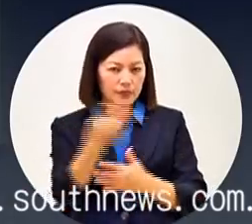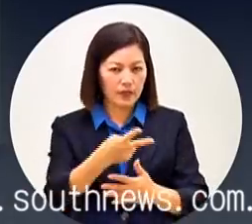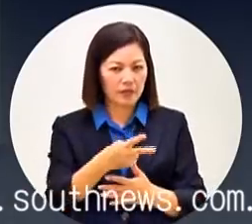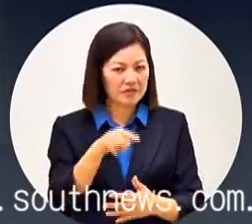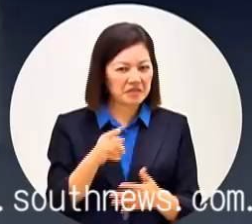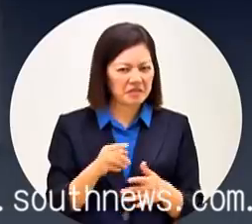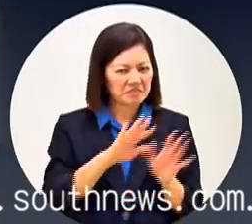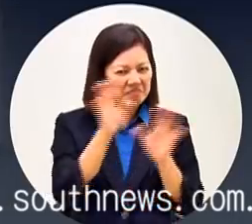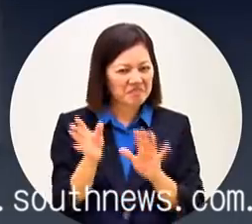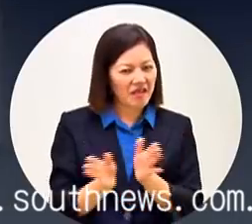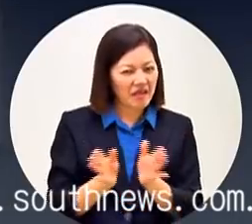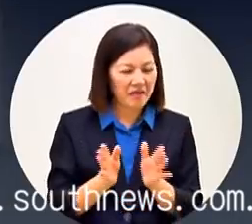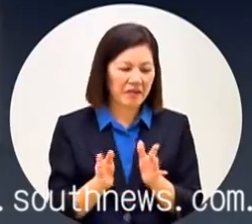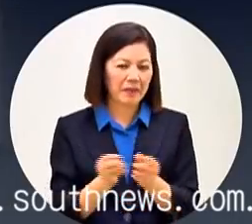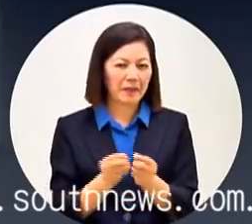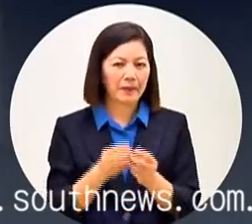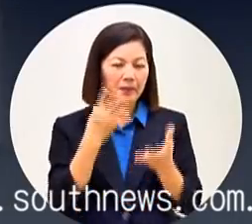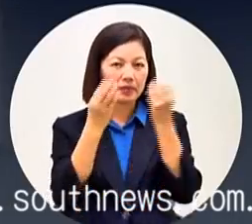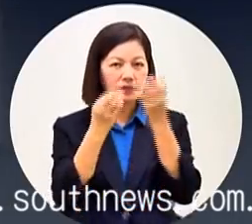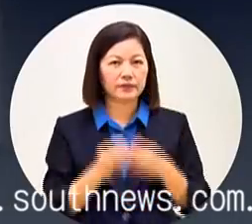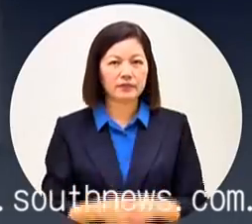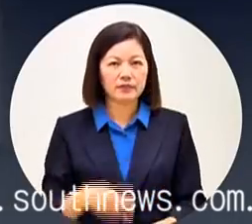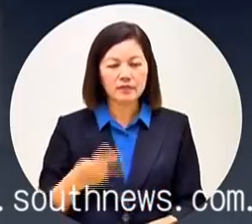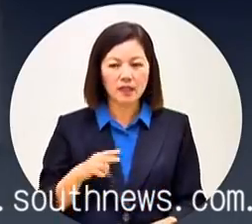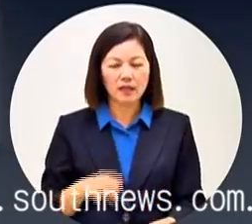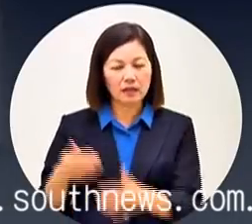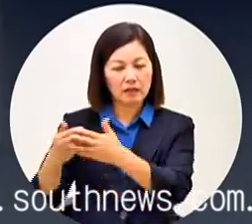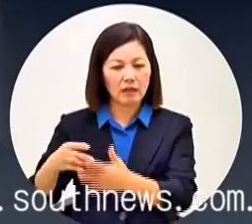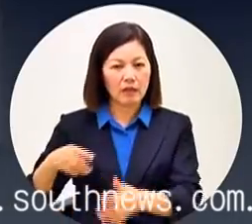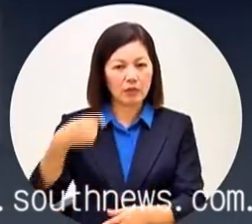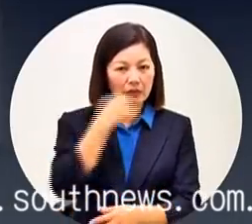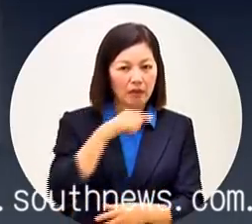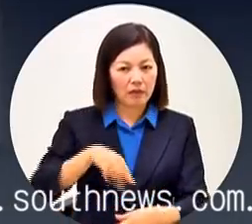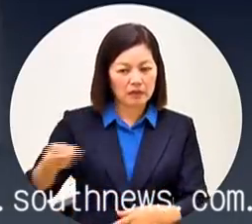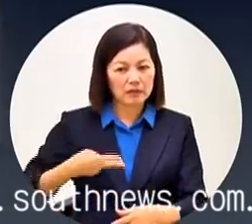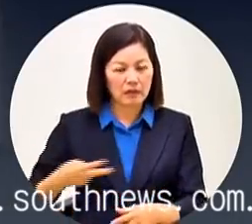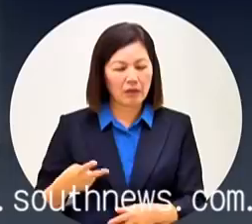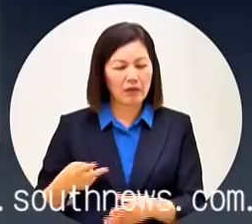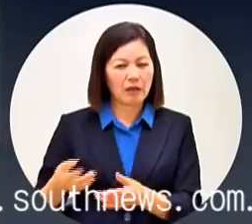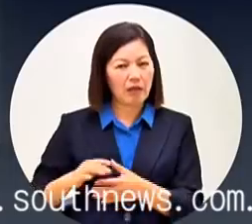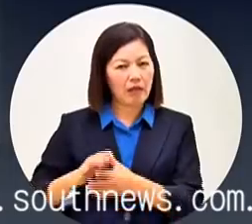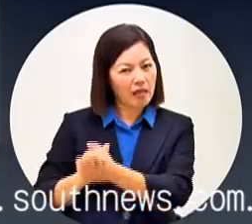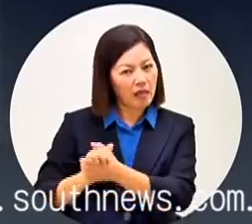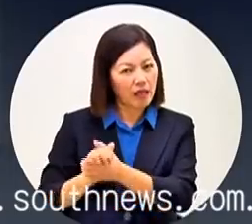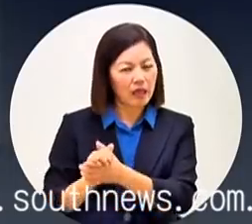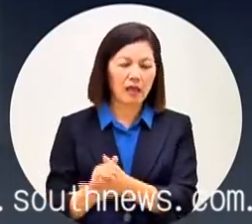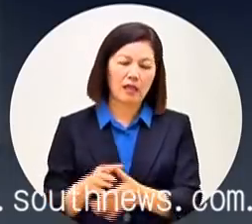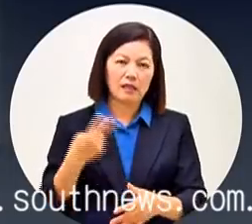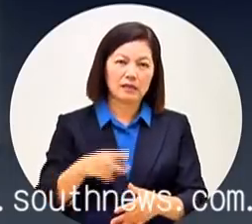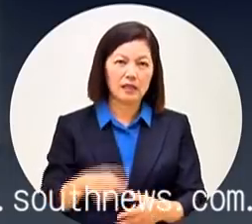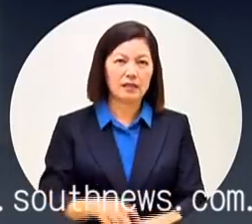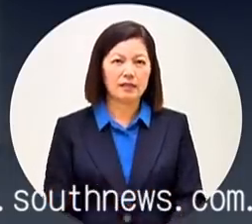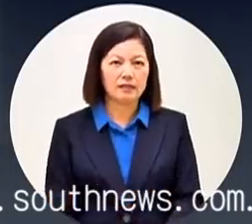国、跟中共唱双簧。这个妈妈说了，如果韩市长您真的